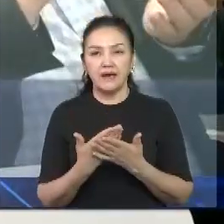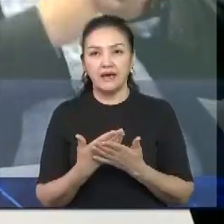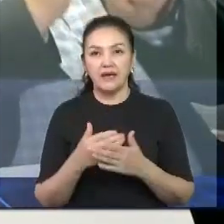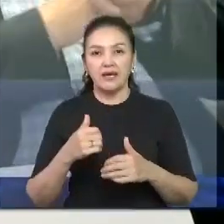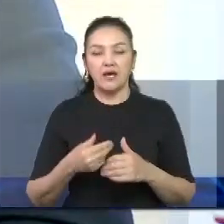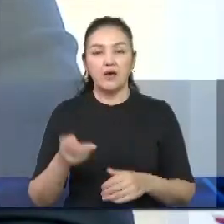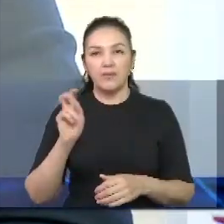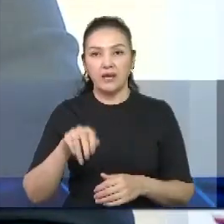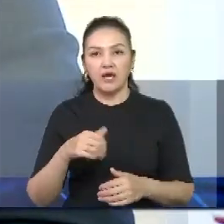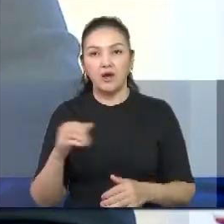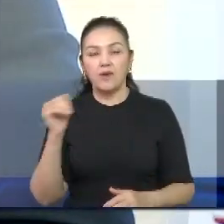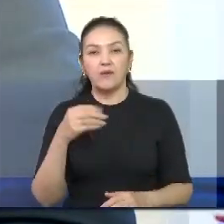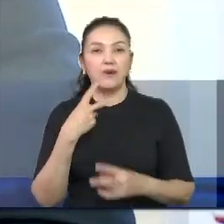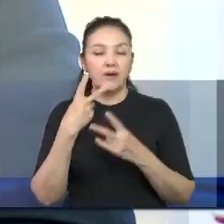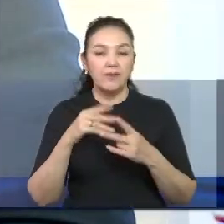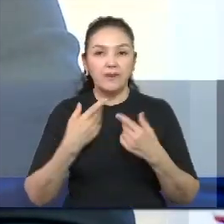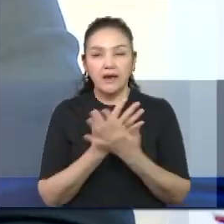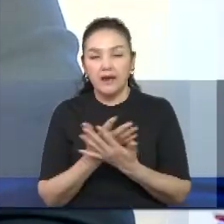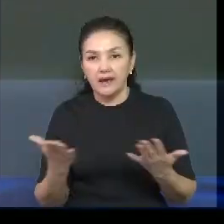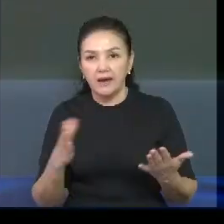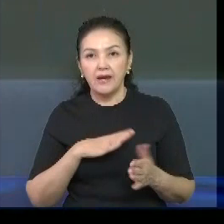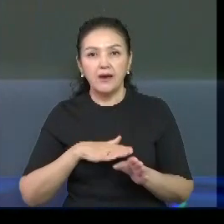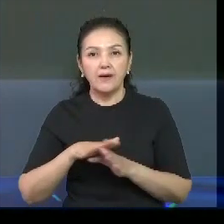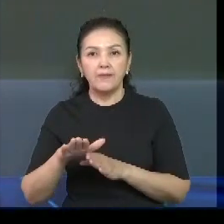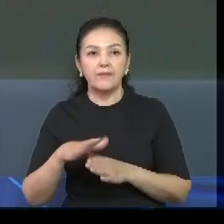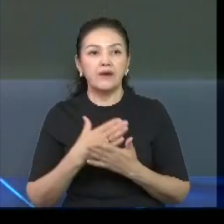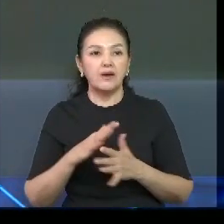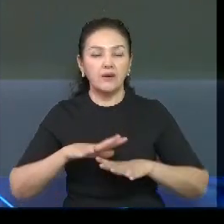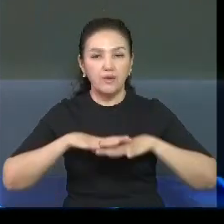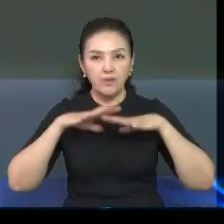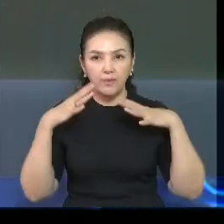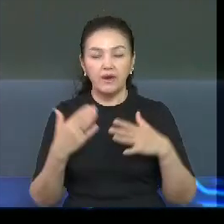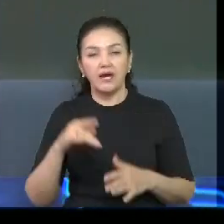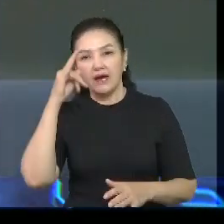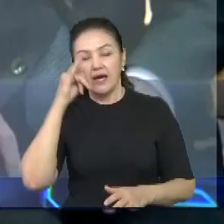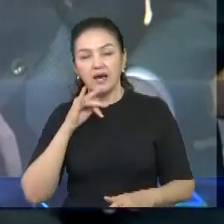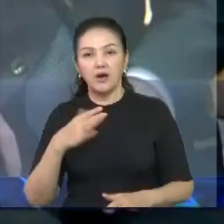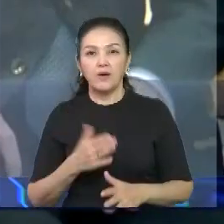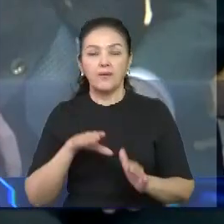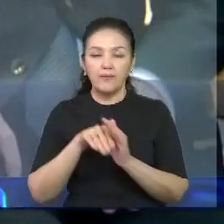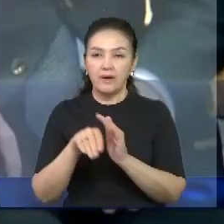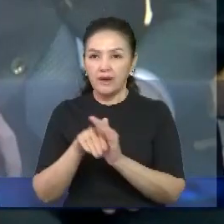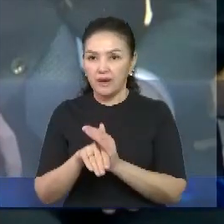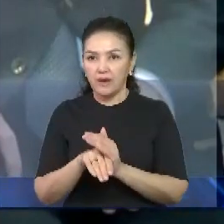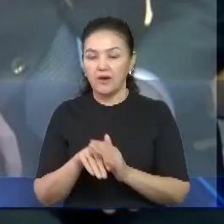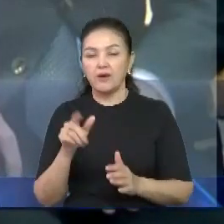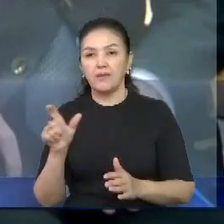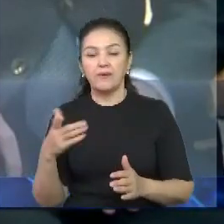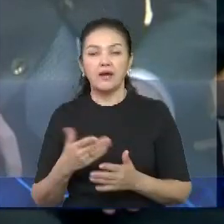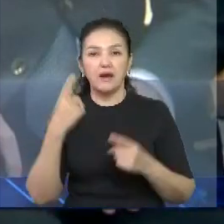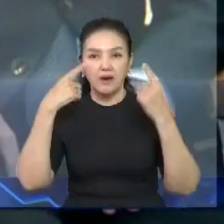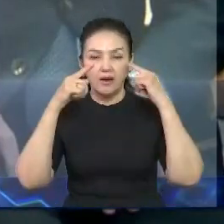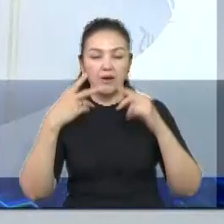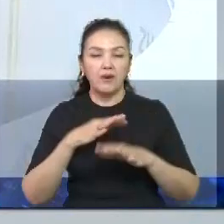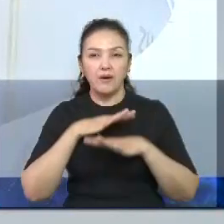Сайып келгенде форумның көздегені түрлі жанрдағы туындылар қатарын көбейтіп, қазақ әдебиетіне үлес қосып жүрген тұлғалардың